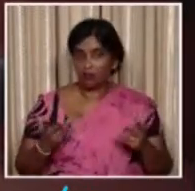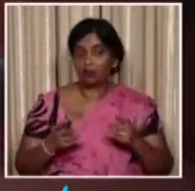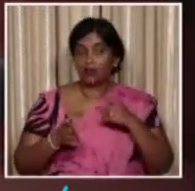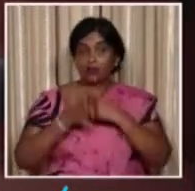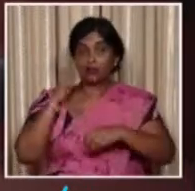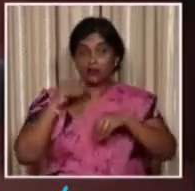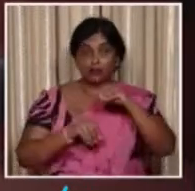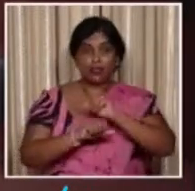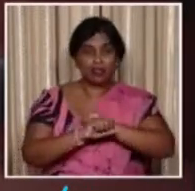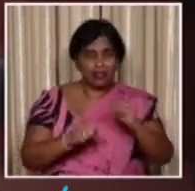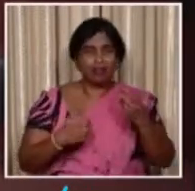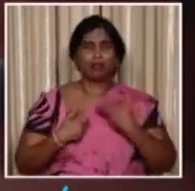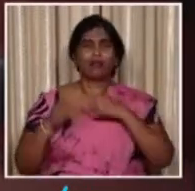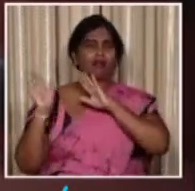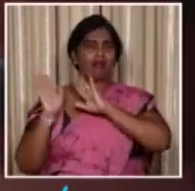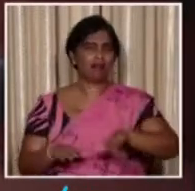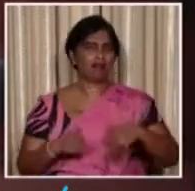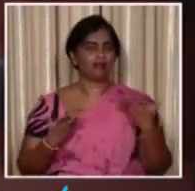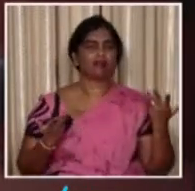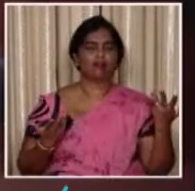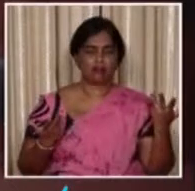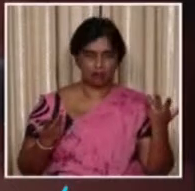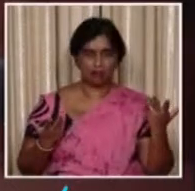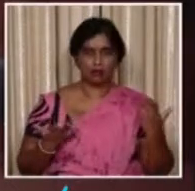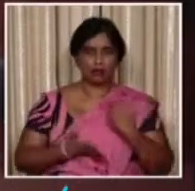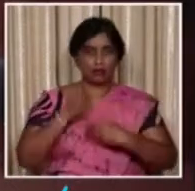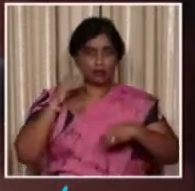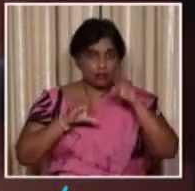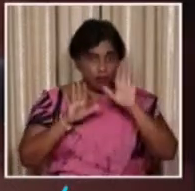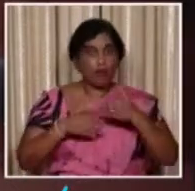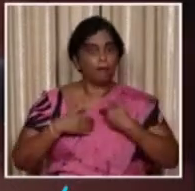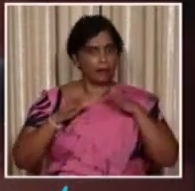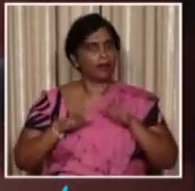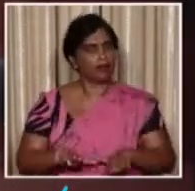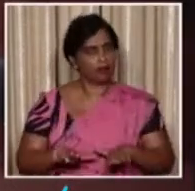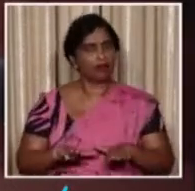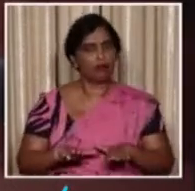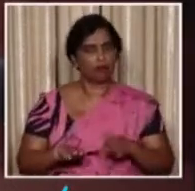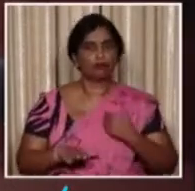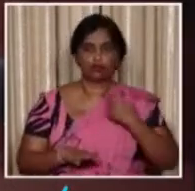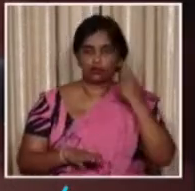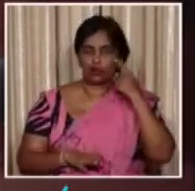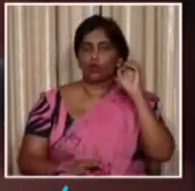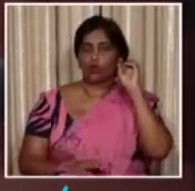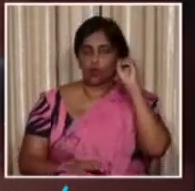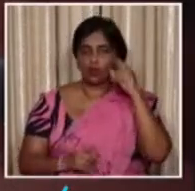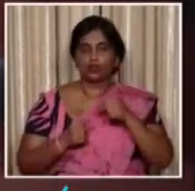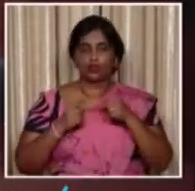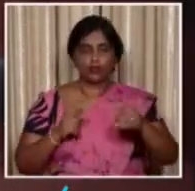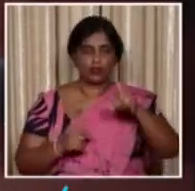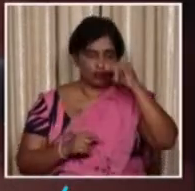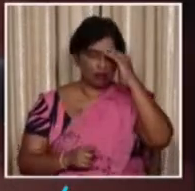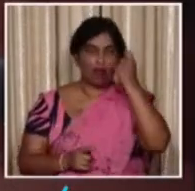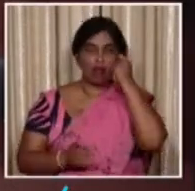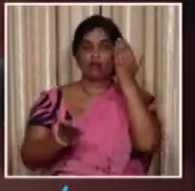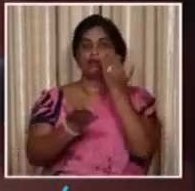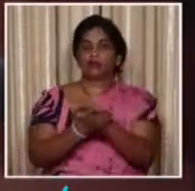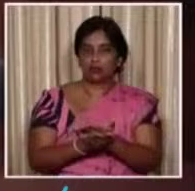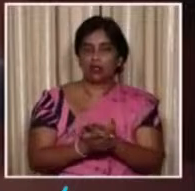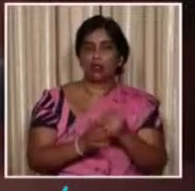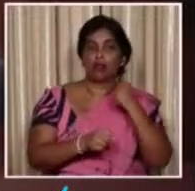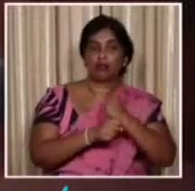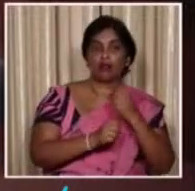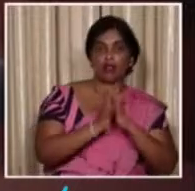නොපැතුන ඡන්දකල අපි හිටියේ නැහැ හරි ඡන්දයක් තිබුණා නම් අපි ඉන්නවා අපි දන්නවා උදේ විපක්ෂ නායකවරයා යෝජනාව ගේන්නේ ආණ්ඩු